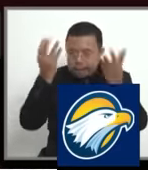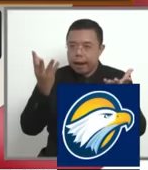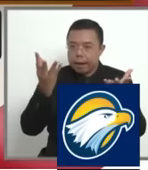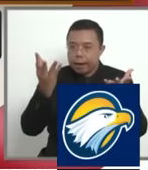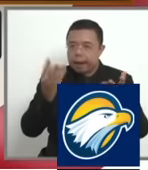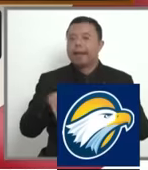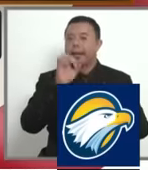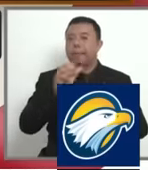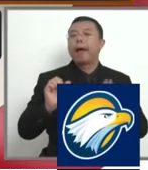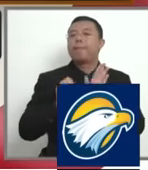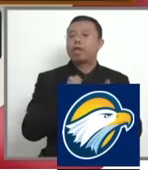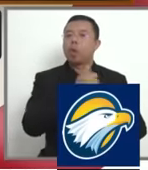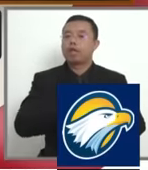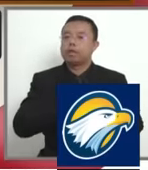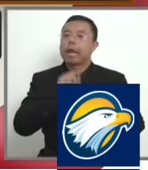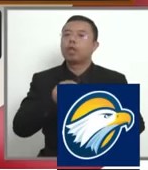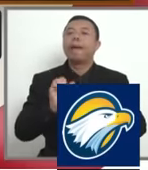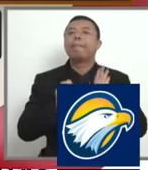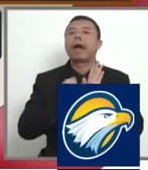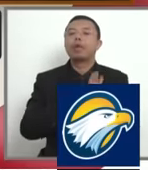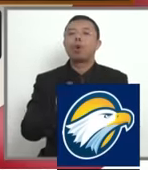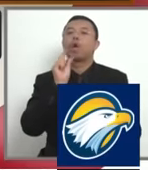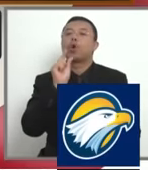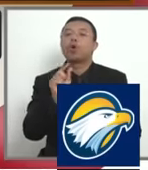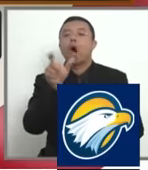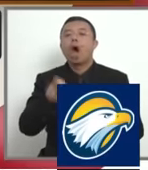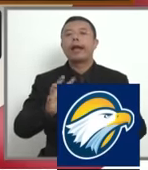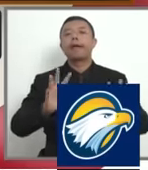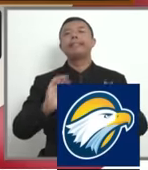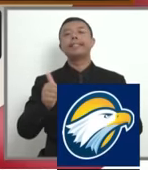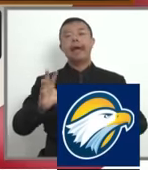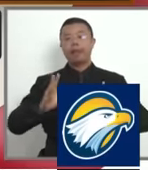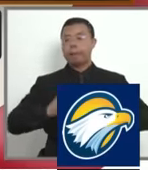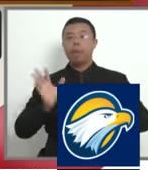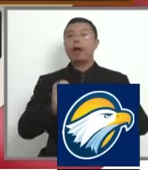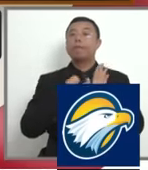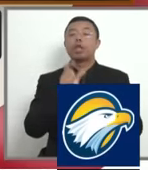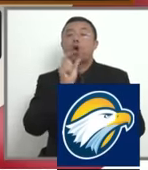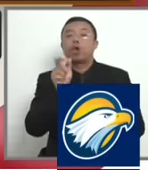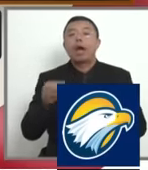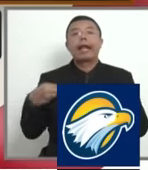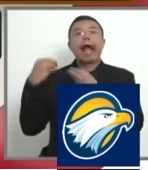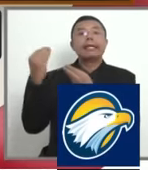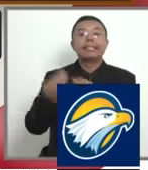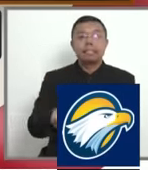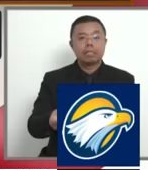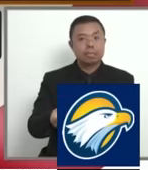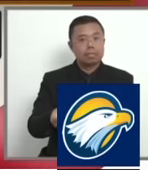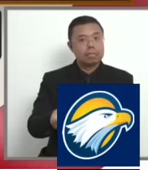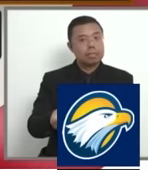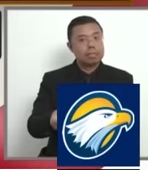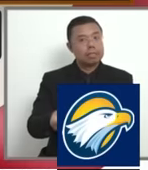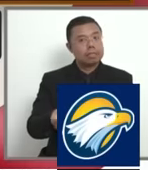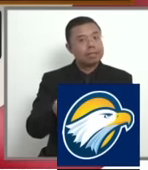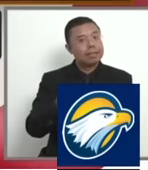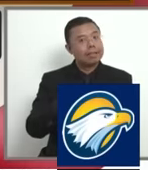yang disebut sebagai Bansos adalah bantuan untuk si penerima bukan bantuan untuk si pemberi